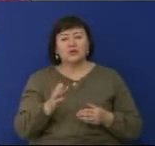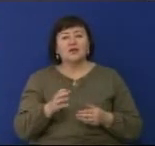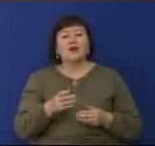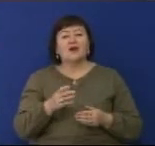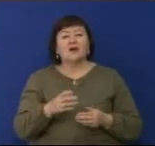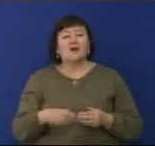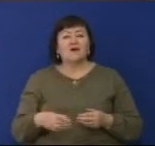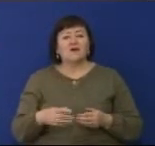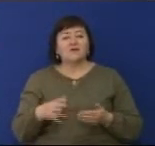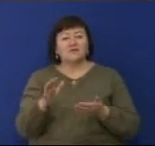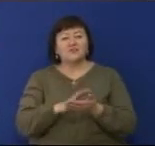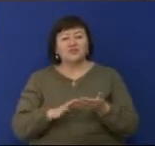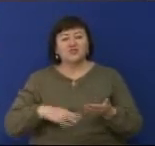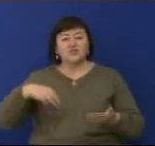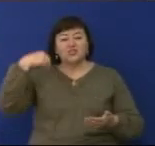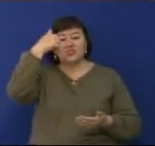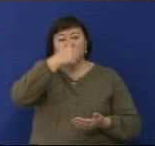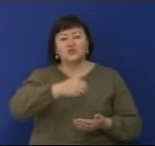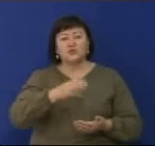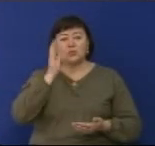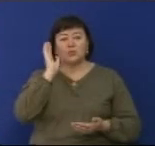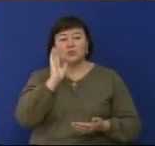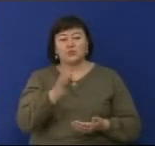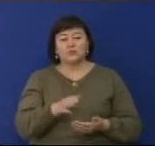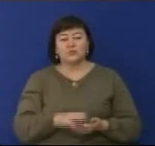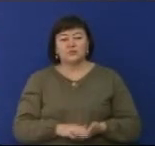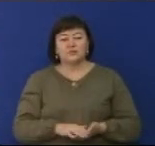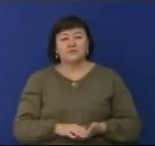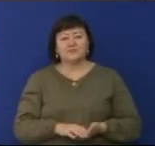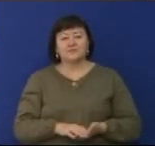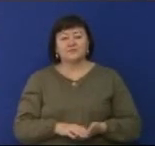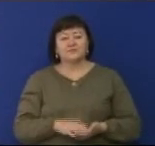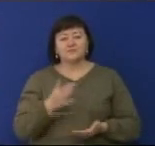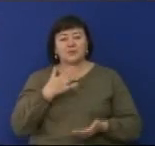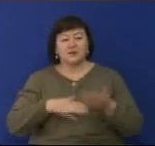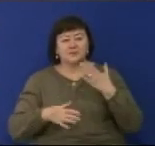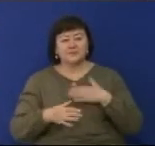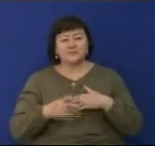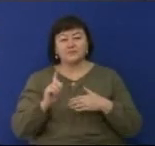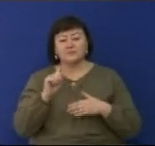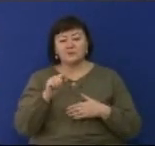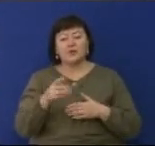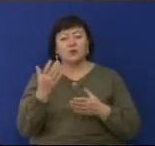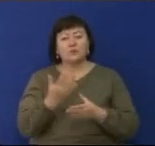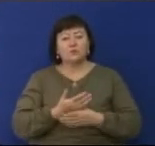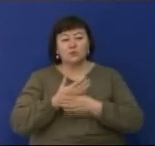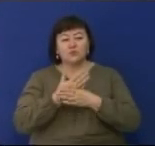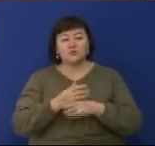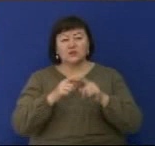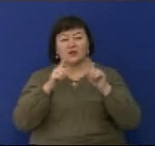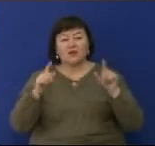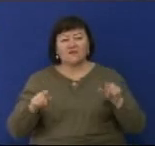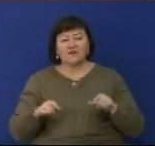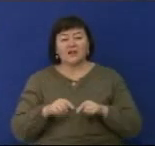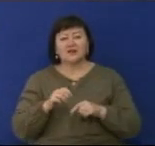по воротам парка снова камбарова школа акциз на от мы очень рады той помощи которой оказывается нам в рамках акции